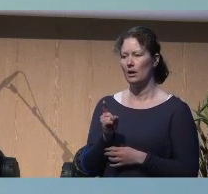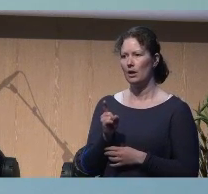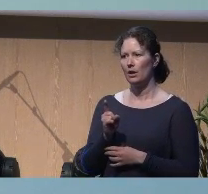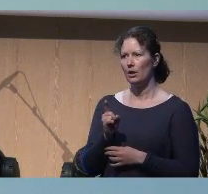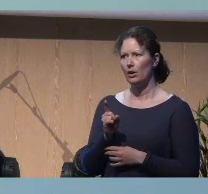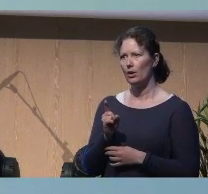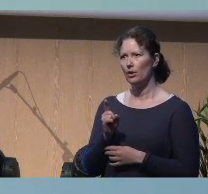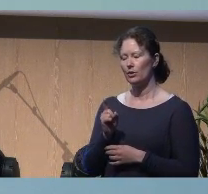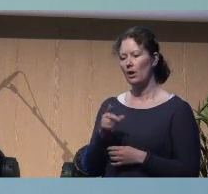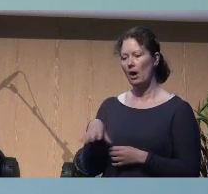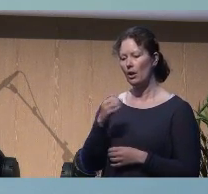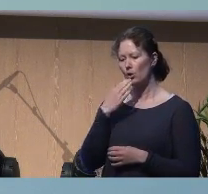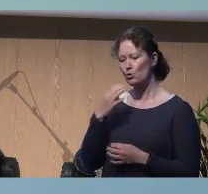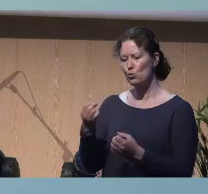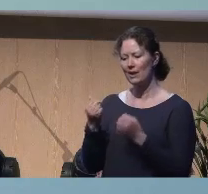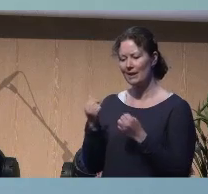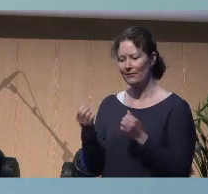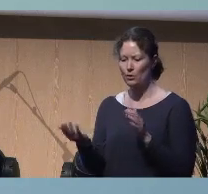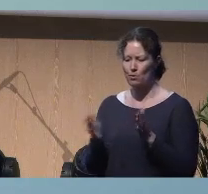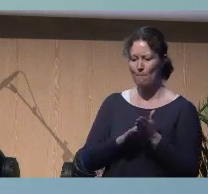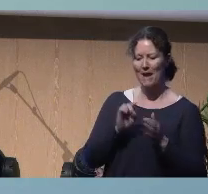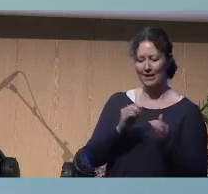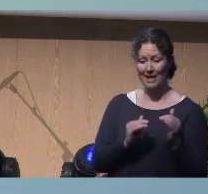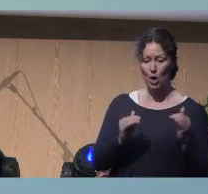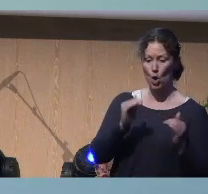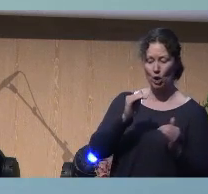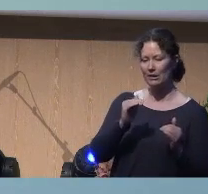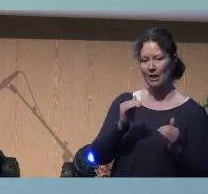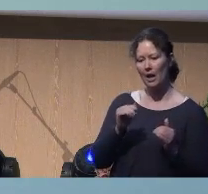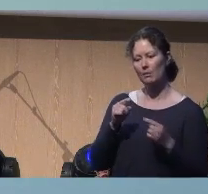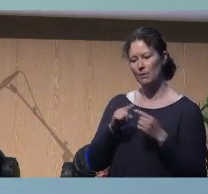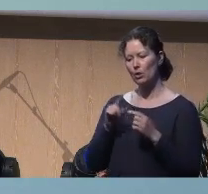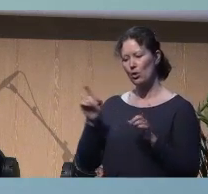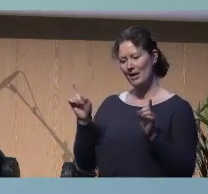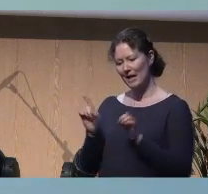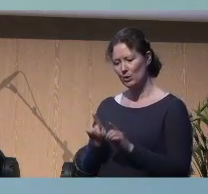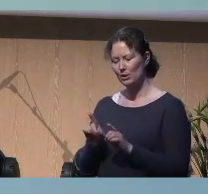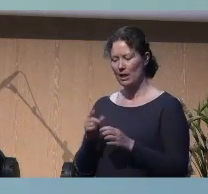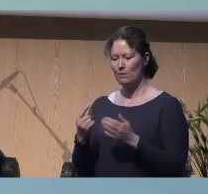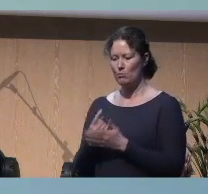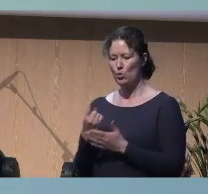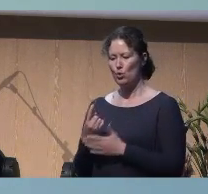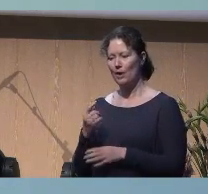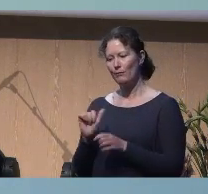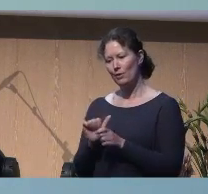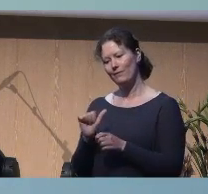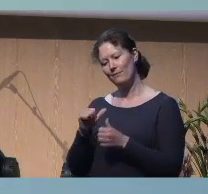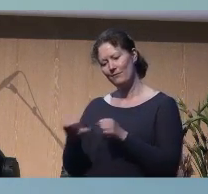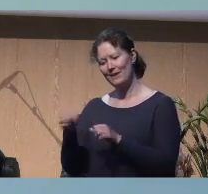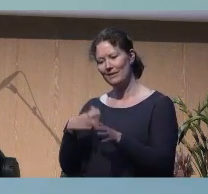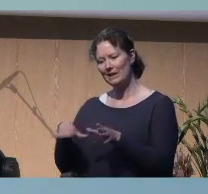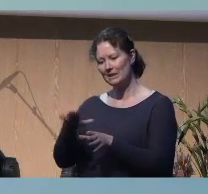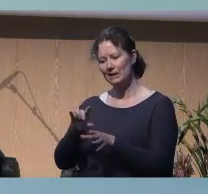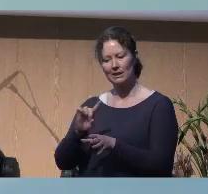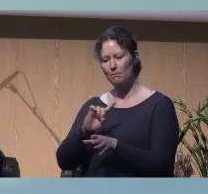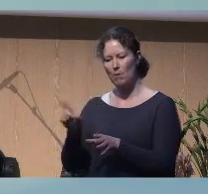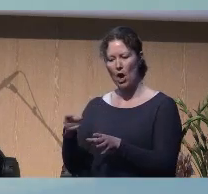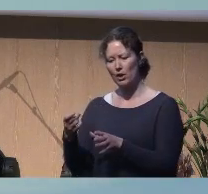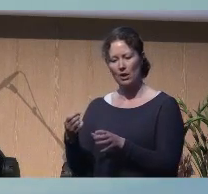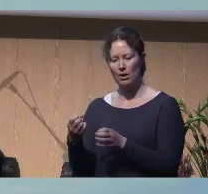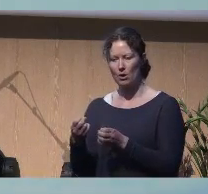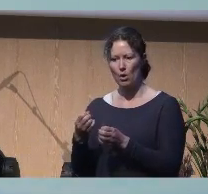øker at alle gode krefter kommer med, men man reduserer mulighetene for at frivillig sektor ikke bare overlever